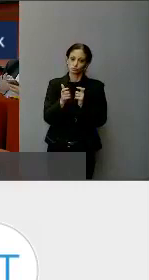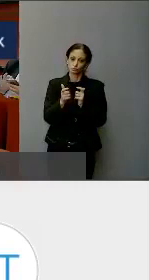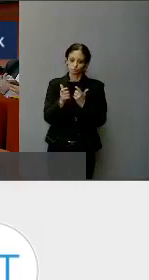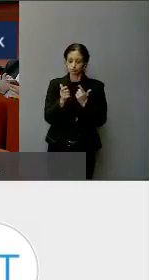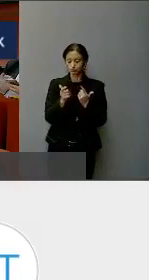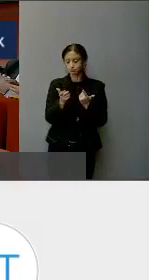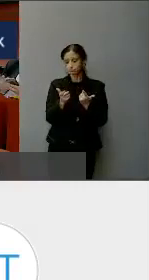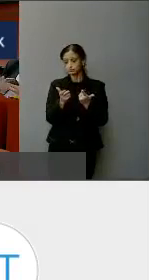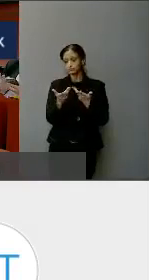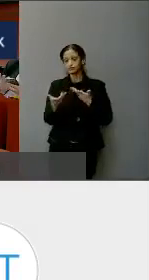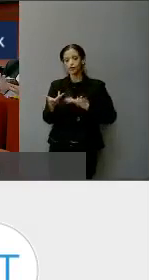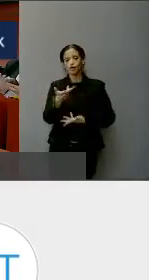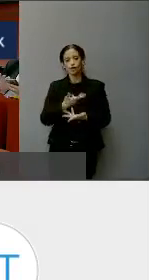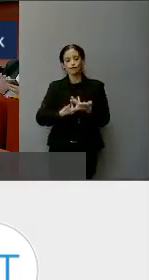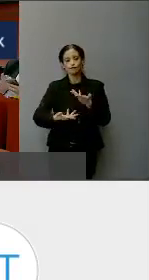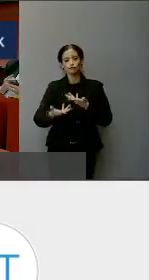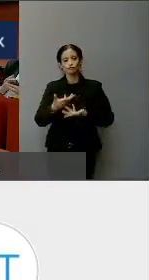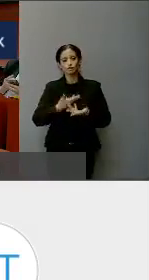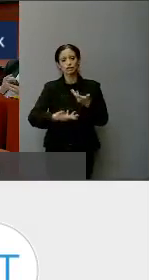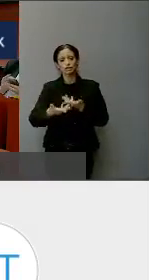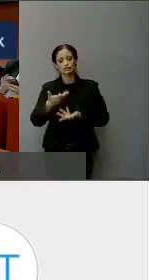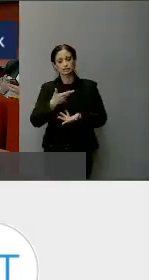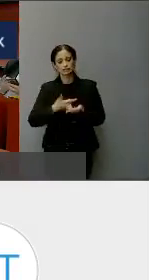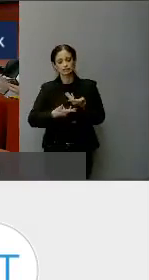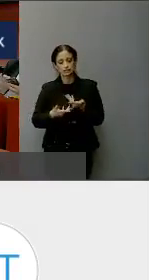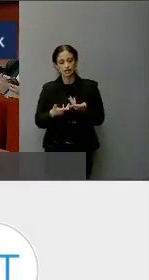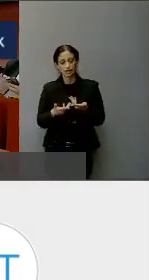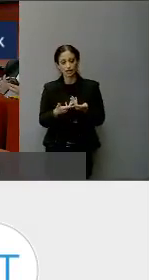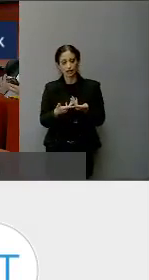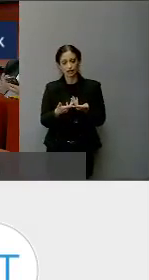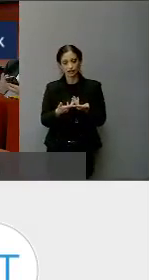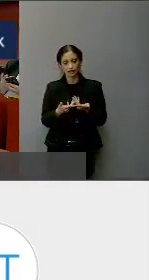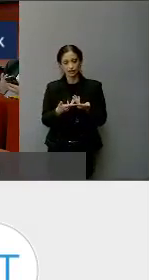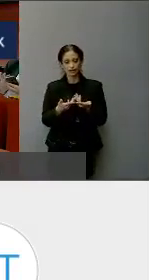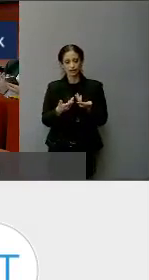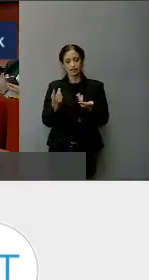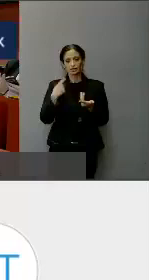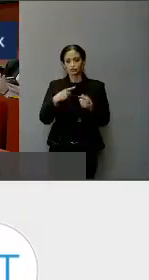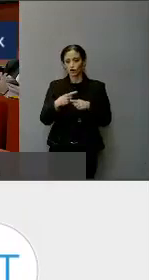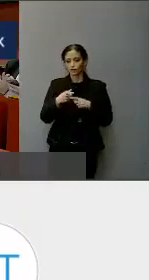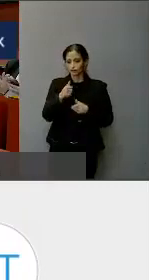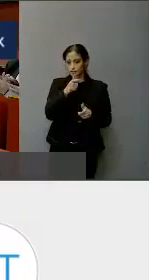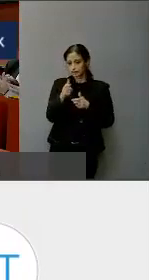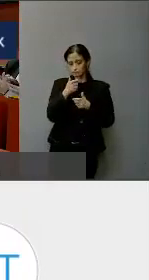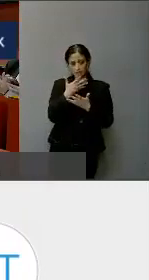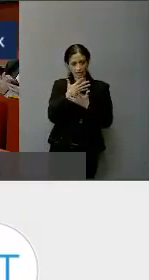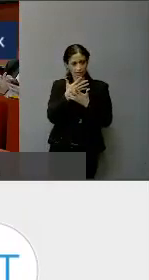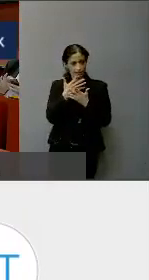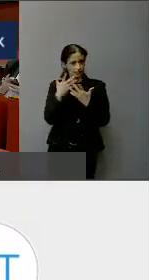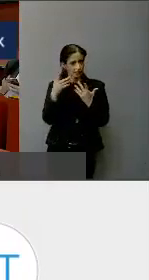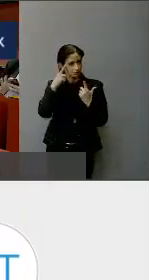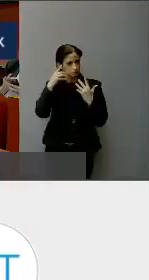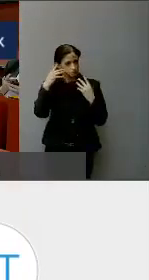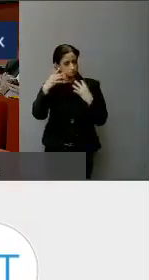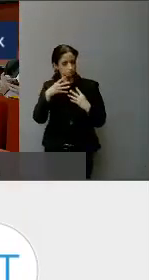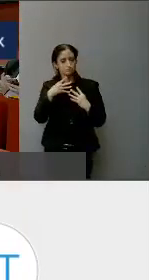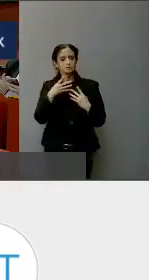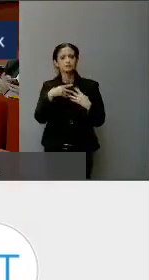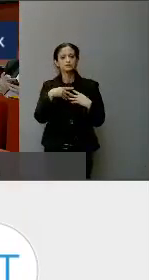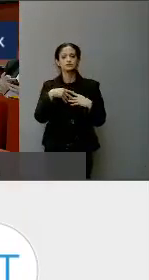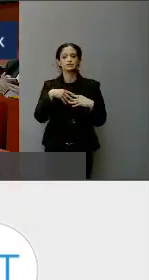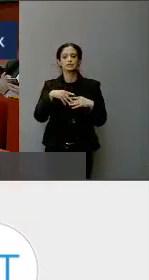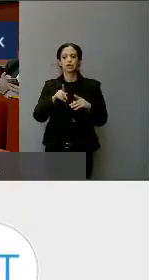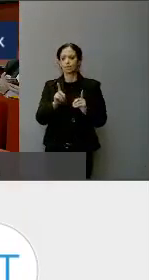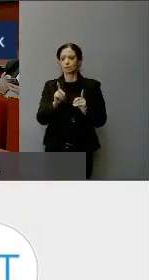confidenziale nel senso che si farà di cosa in cui si deve essere tutti molto chiare molto lucidi molto posizionati sulla